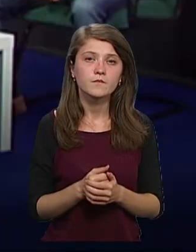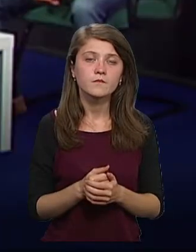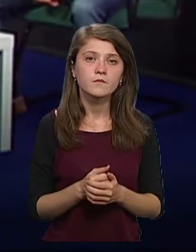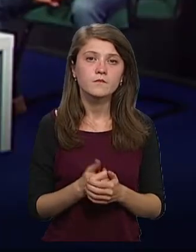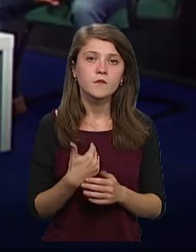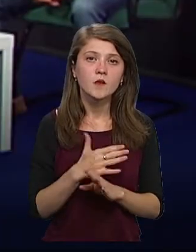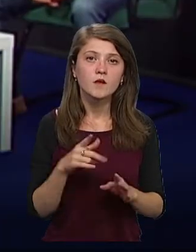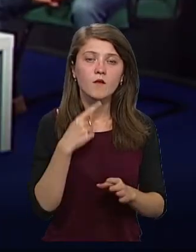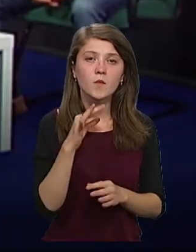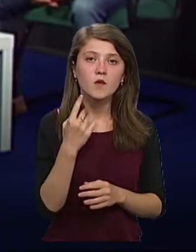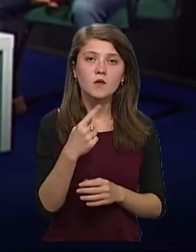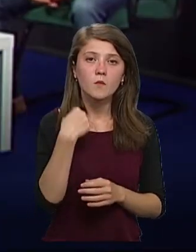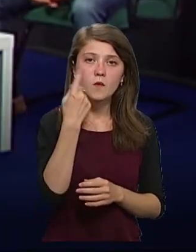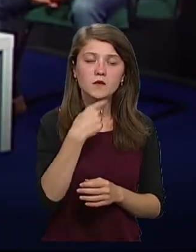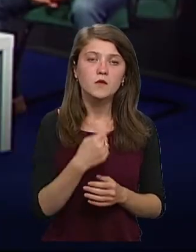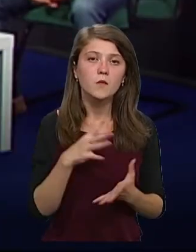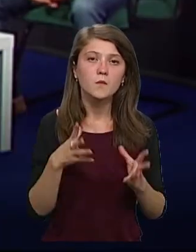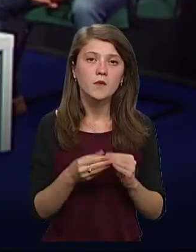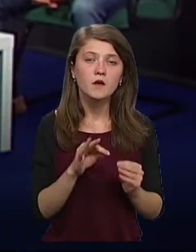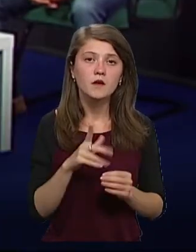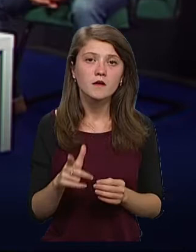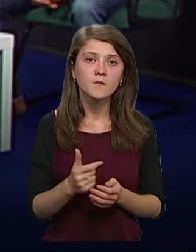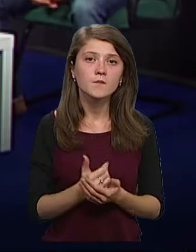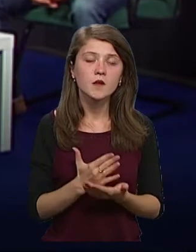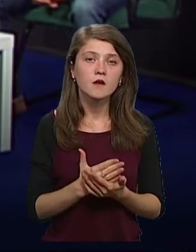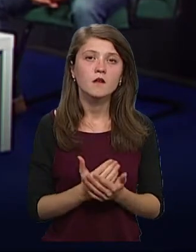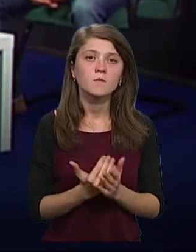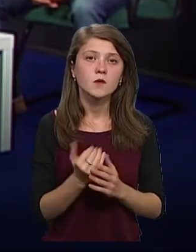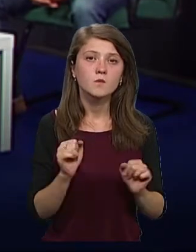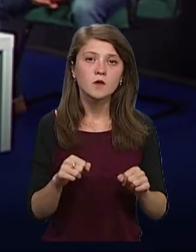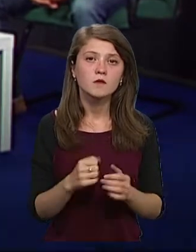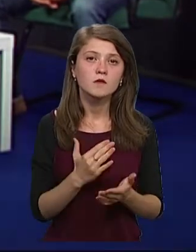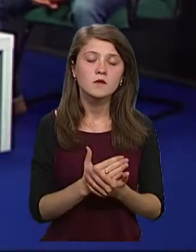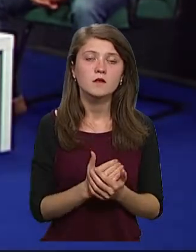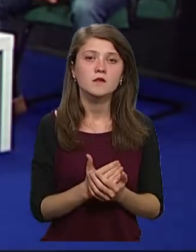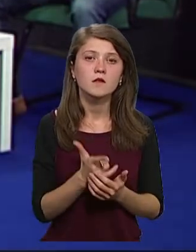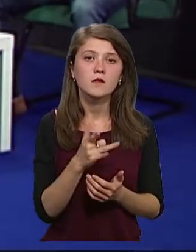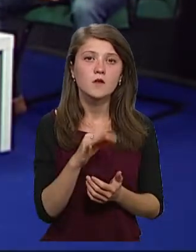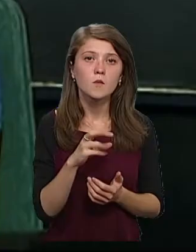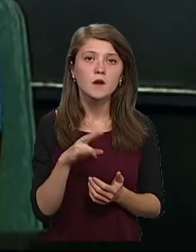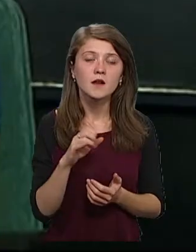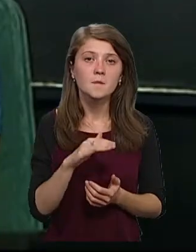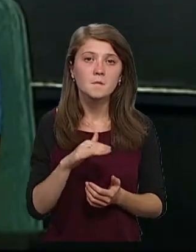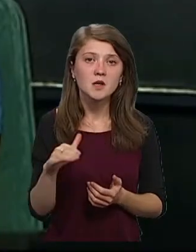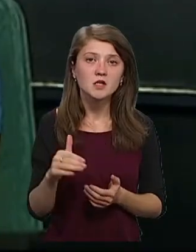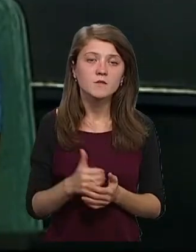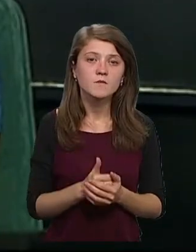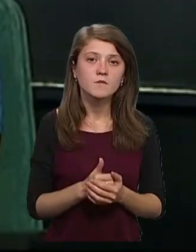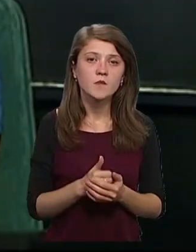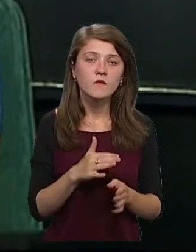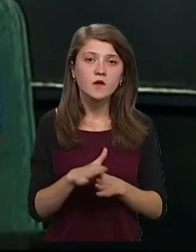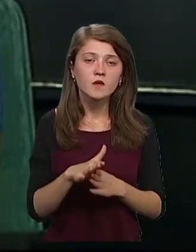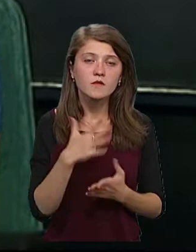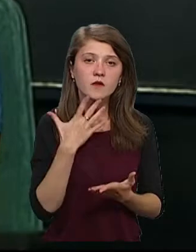говорив би про одне обличчя об'єднаних територіальних громад. Є надспроможні громади, є громади на межі, і ще раз повертаючись до виконання